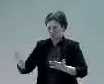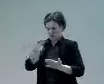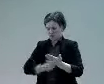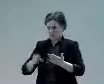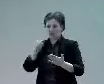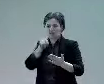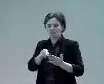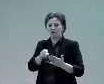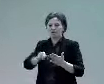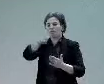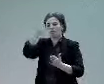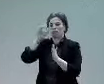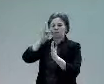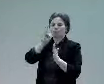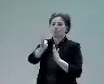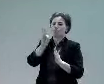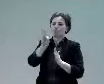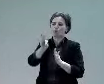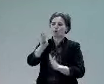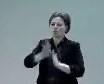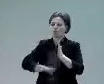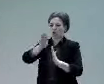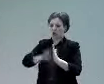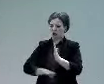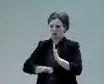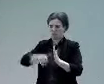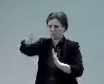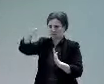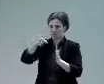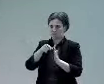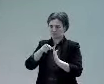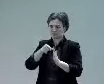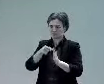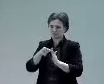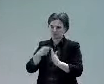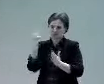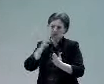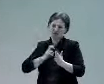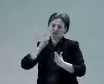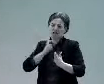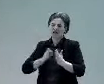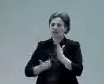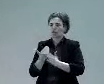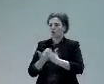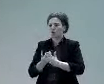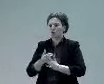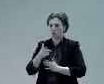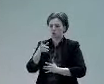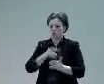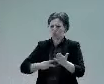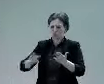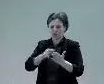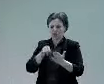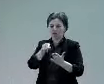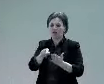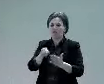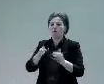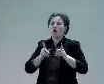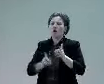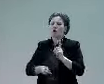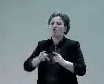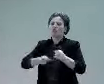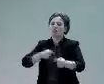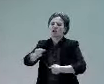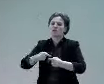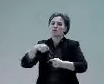mettesse tra i primi punti di programma. Quando parliamo di Green New Deal non parliamo solo della responsabilità che abbiamo verso le prossime generazioni di salvare